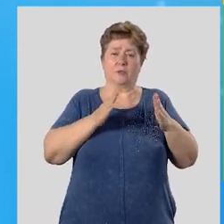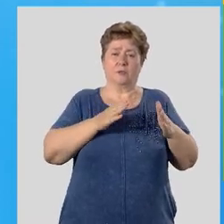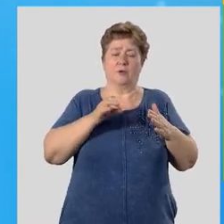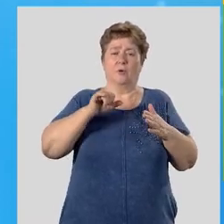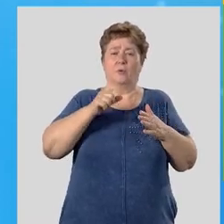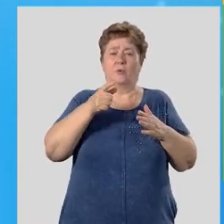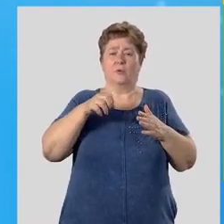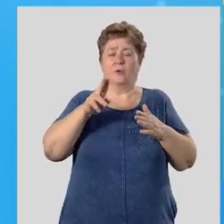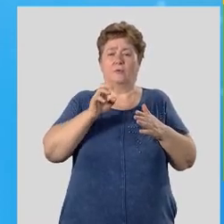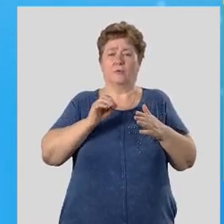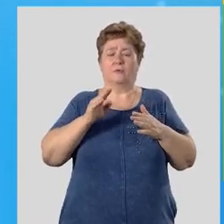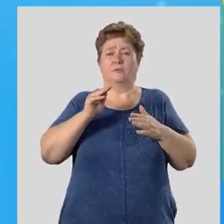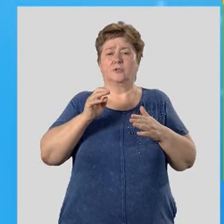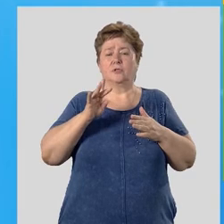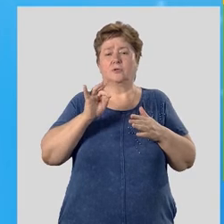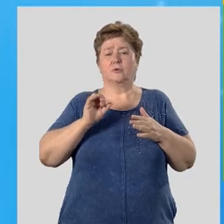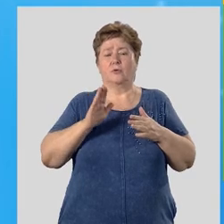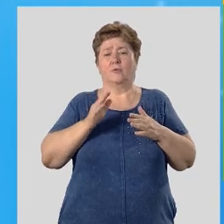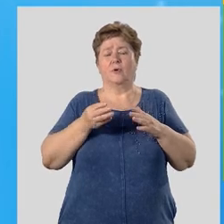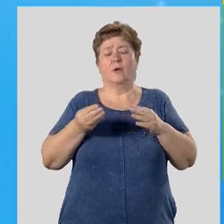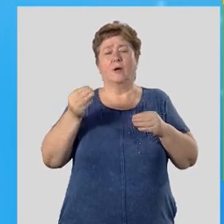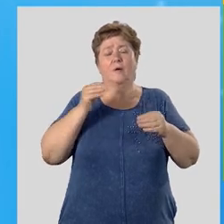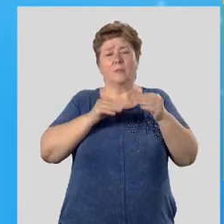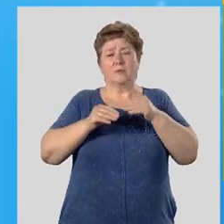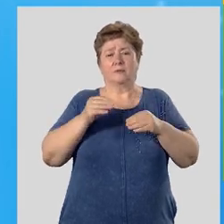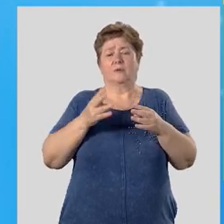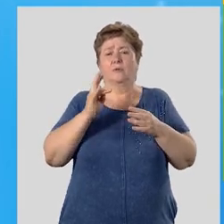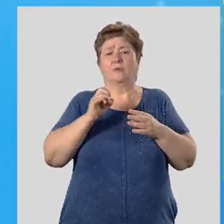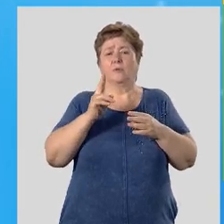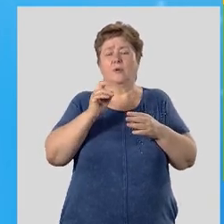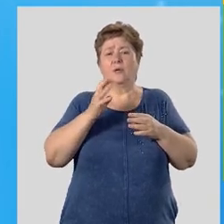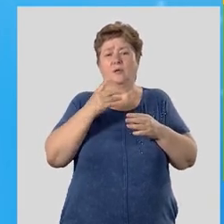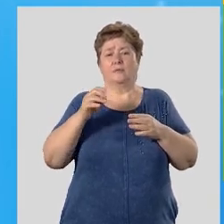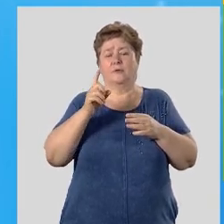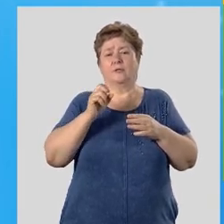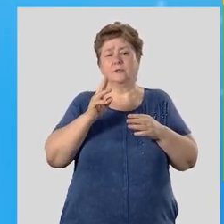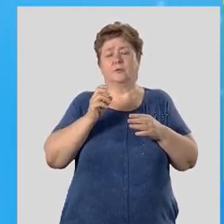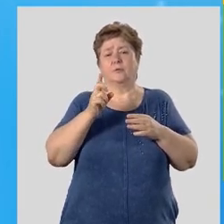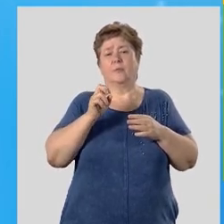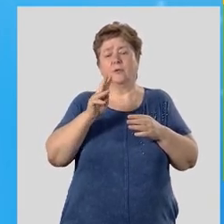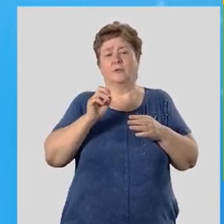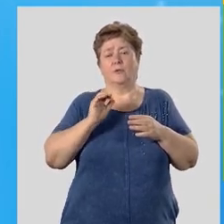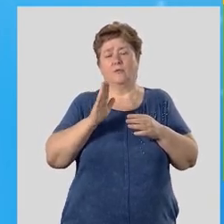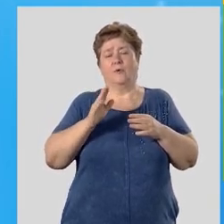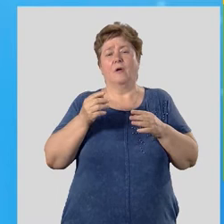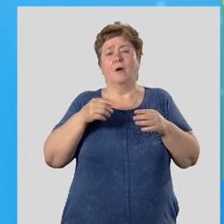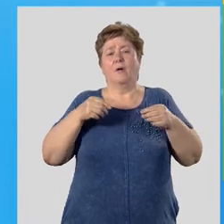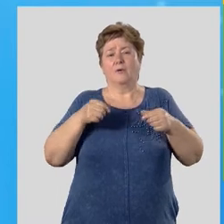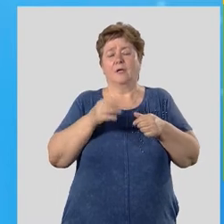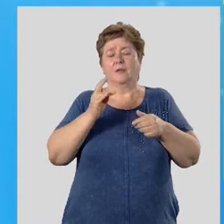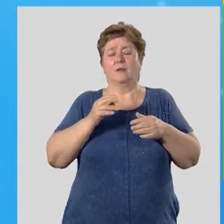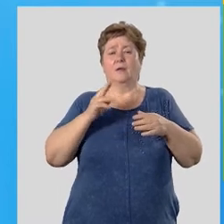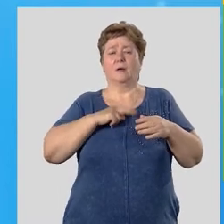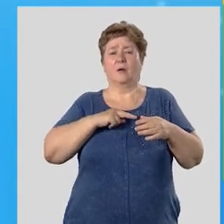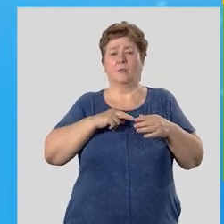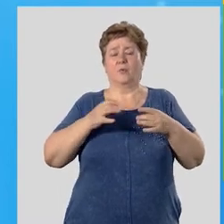процессах углеводов и жиров, в образовании нуклеиновых кислот и белков, влияет на